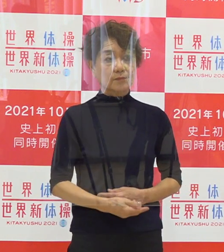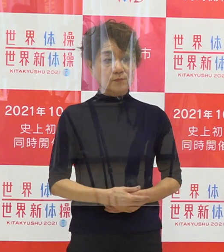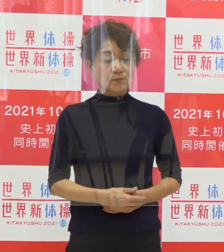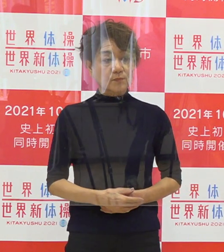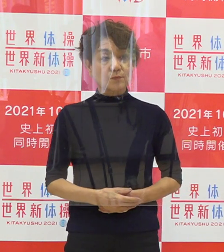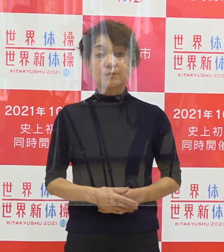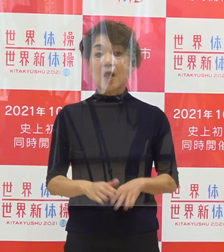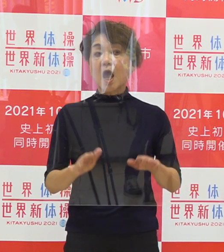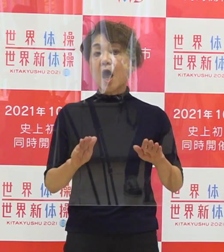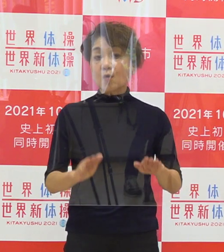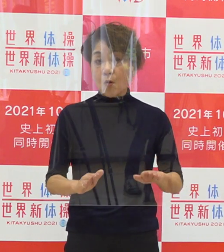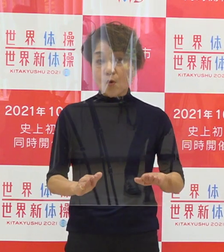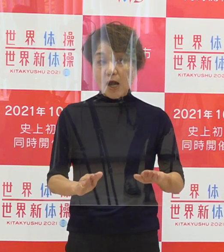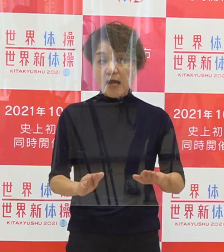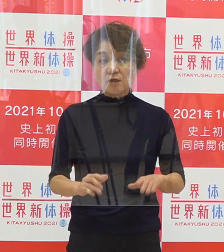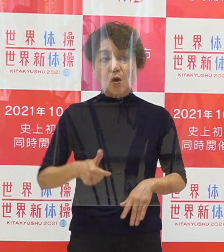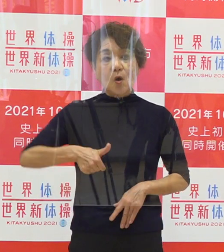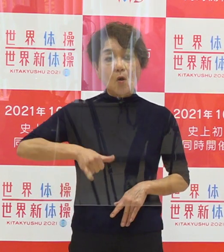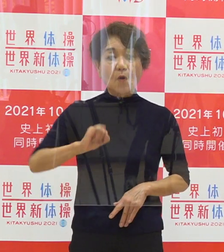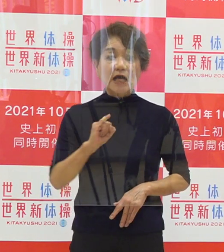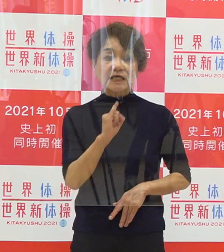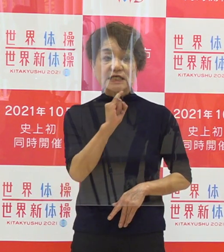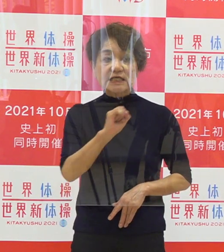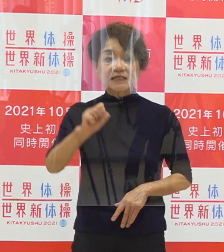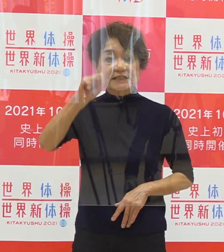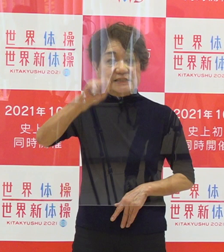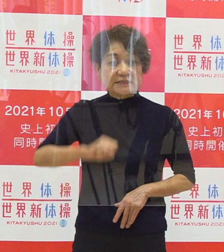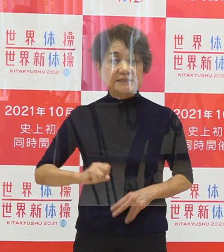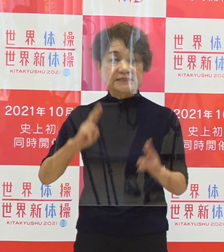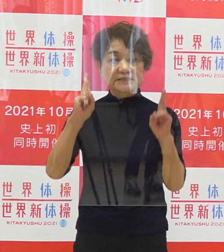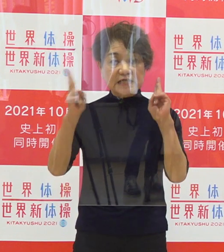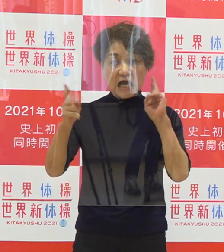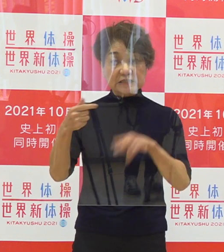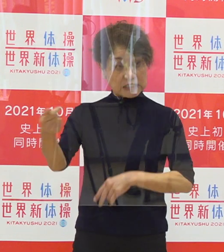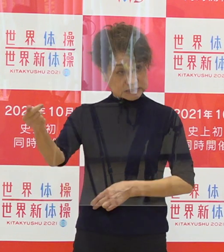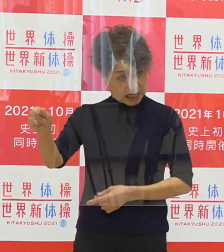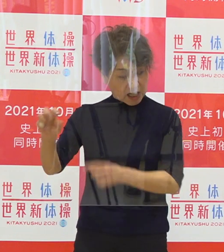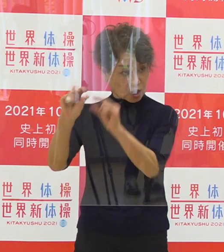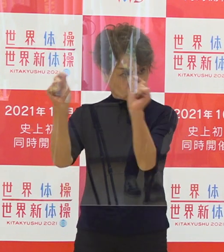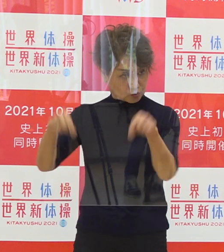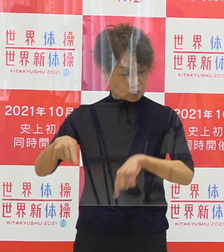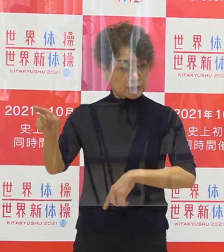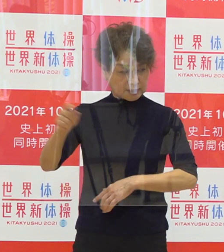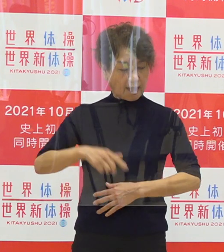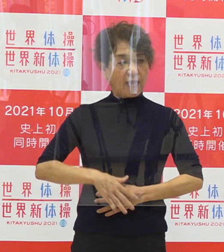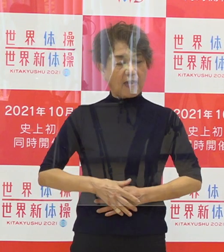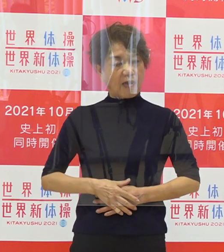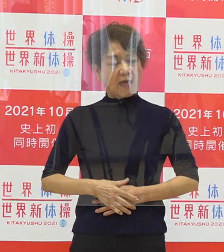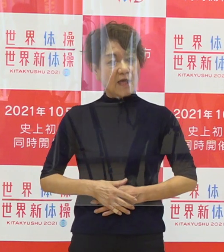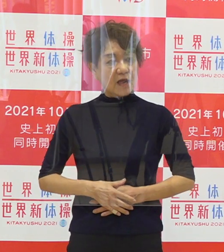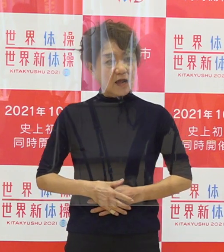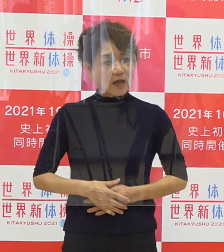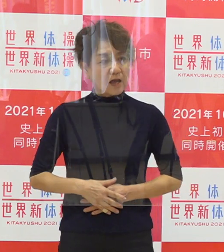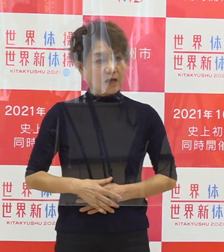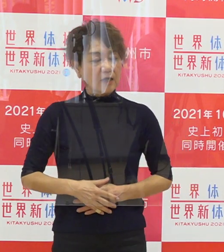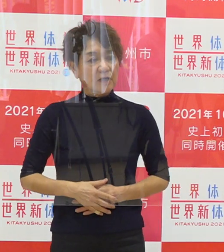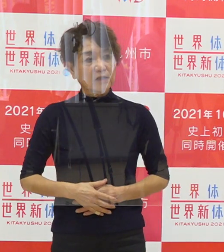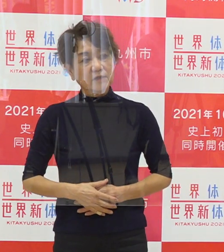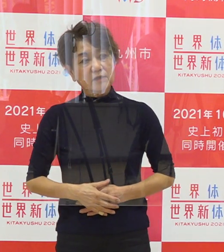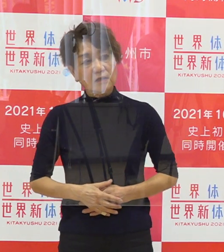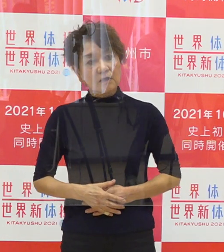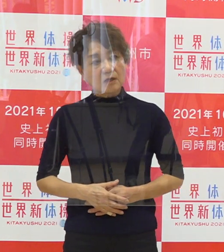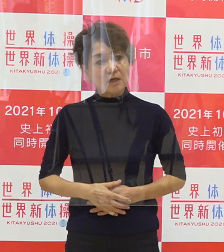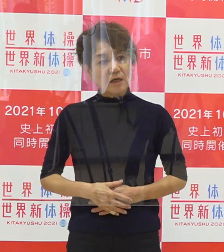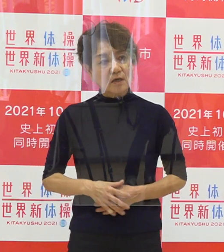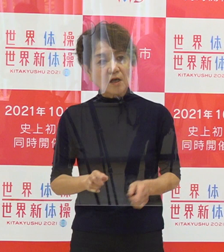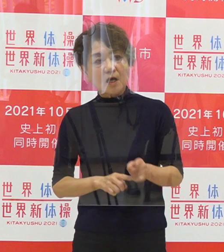今回のファイザー社製のワクチンの集団接種なんですけれども、接種対象者が満12歳以上の市民、全員だと思うんですけれども、優